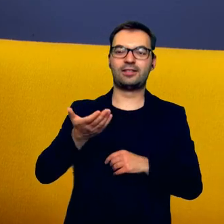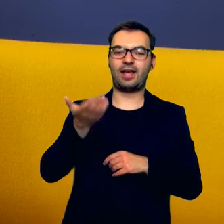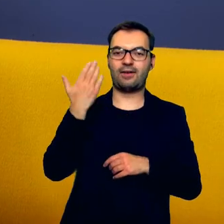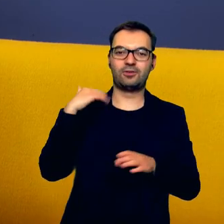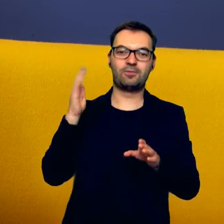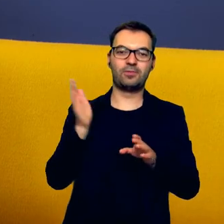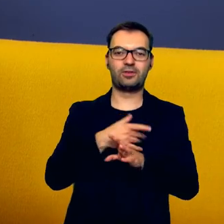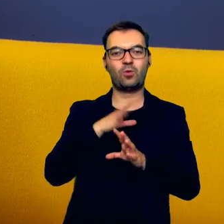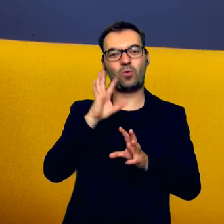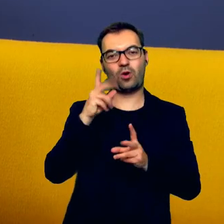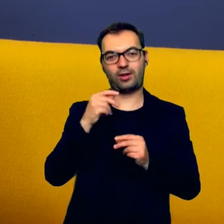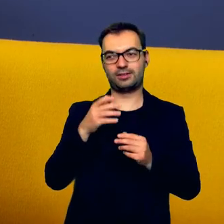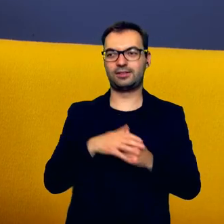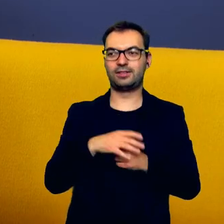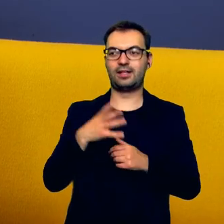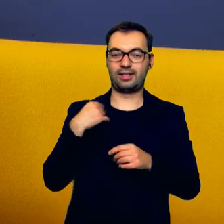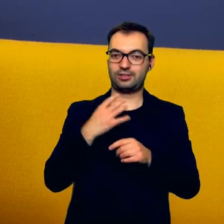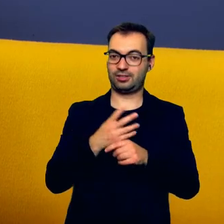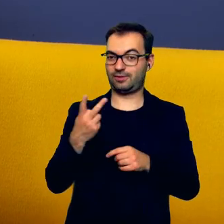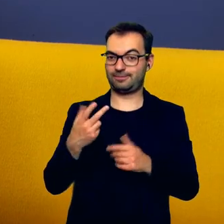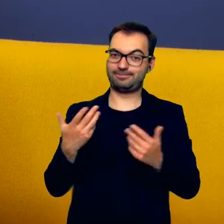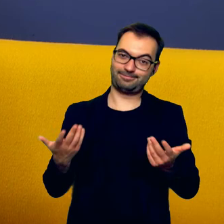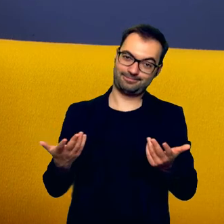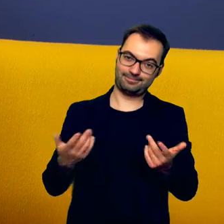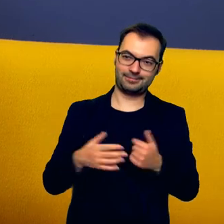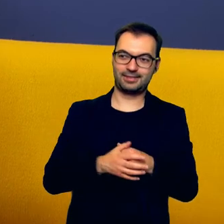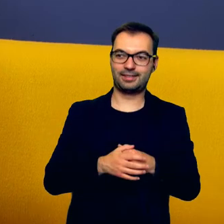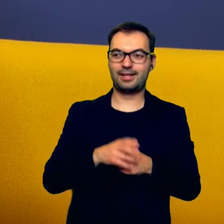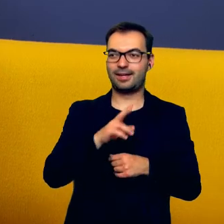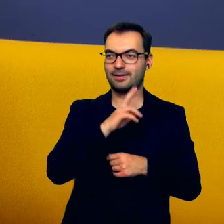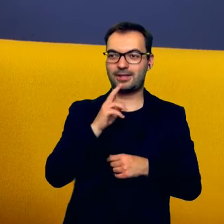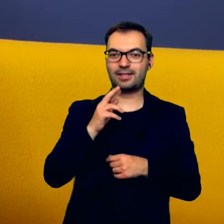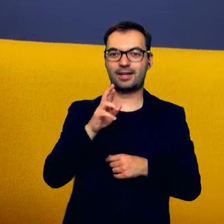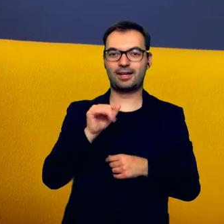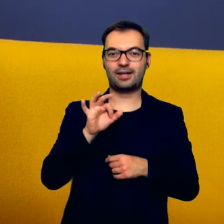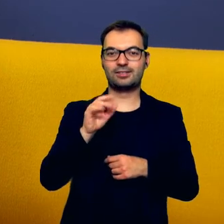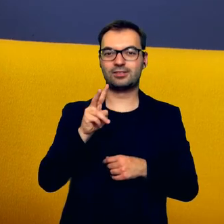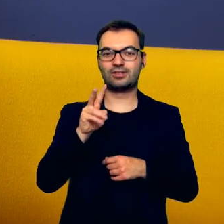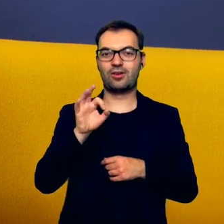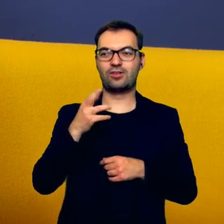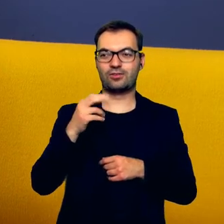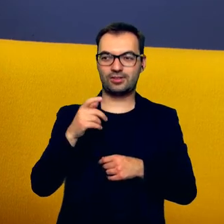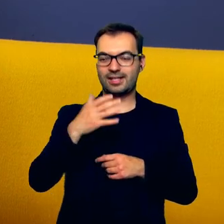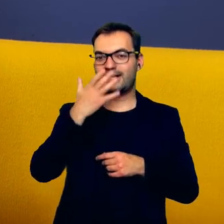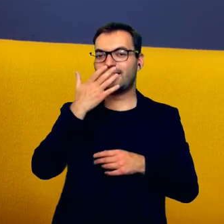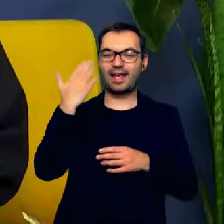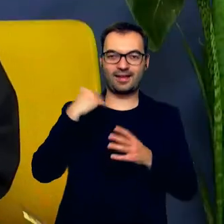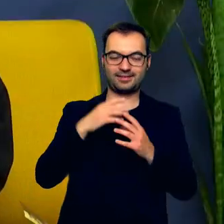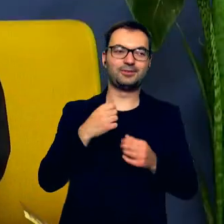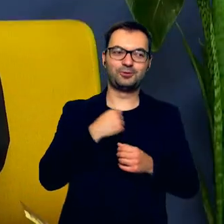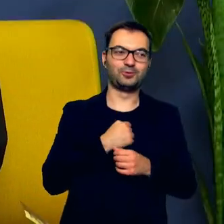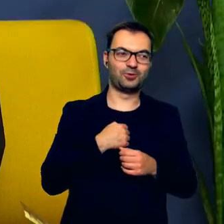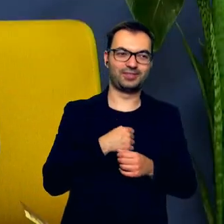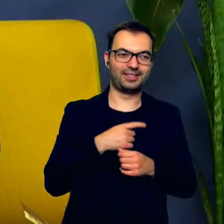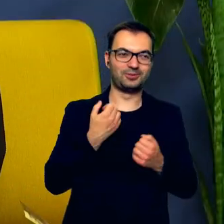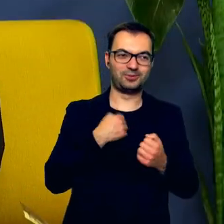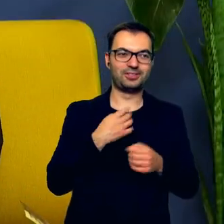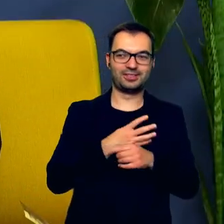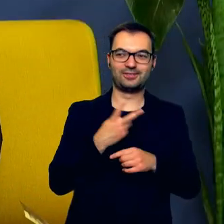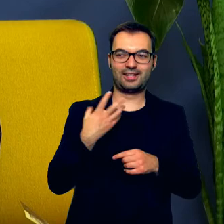dawno minionej urody. Ta kobieta miała 42 lata, matka Raskolnikowa. Ślady dawno minionej urody. Smutno mi to słyszeć, to